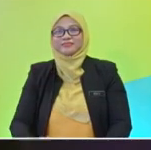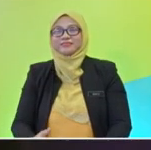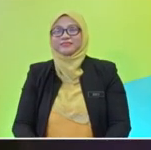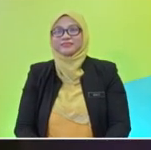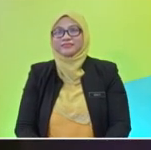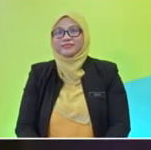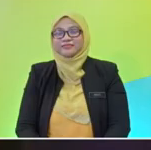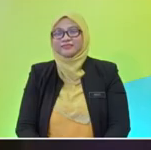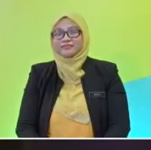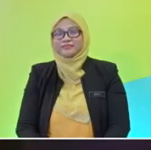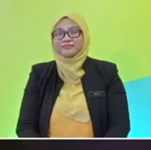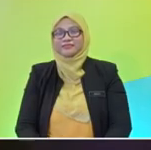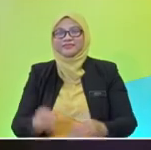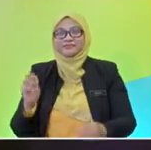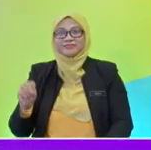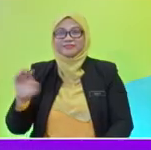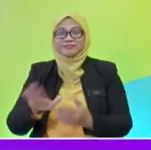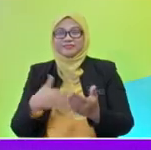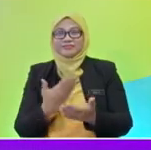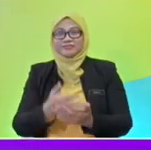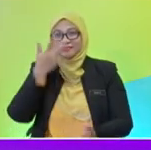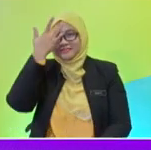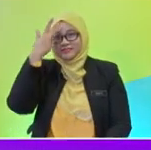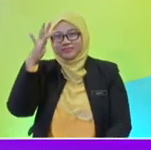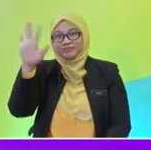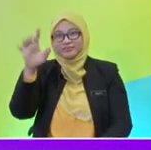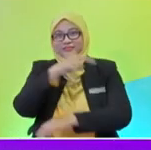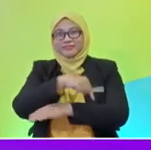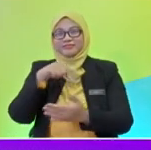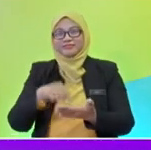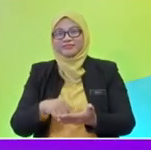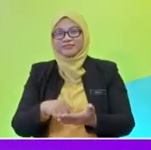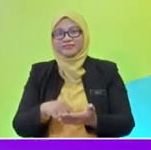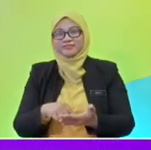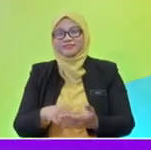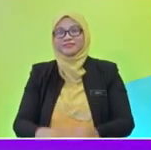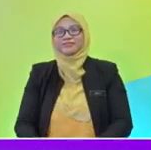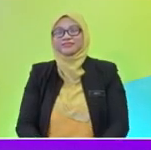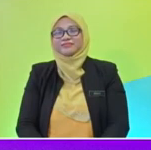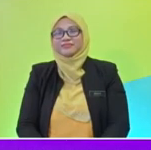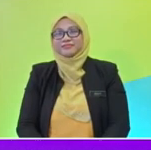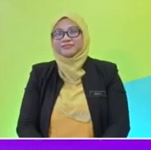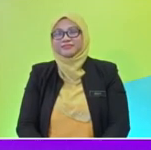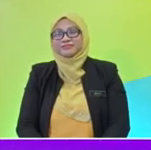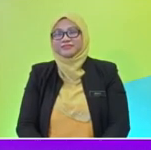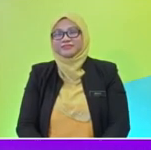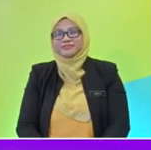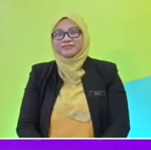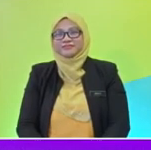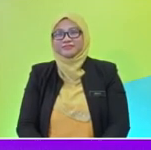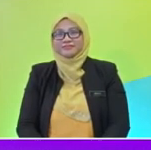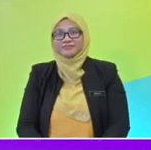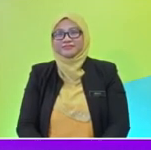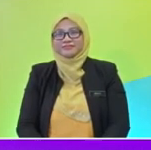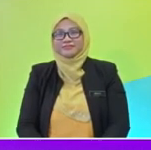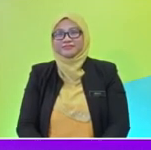kita hari ini begitu bijak dari Kerajaan Melayu awalnya ya Baik saya akan tampakkan dua bintang